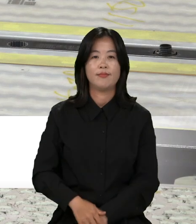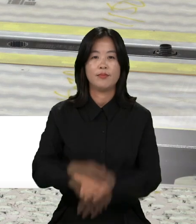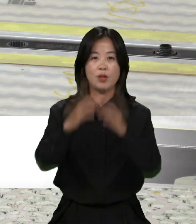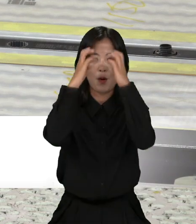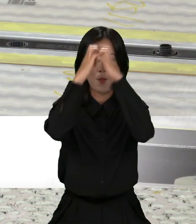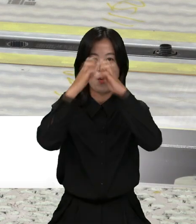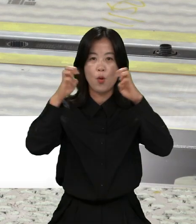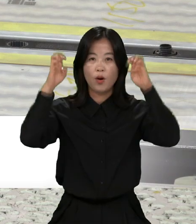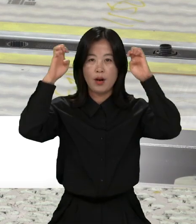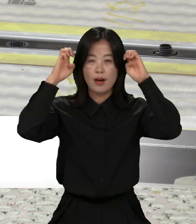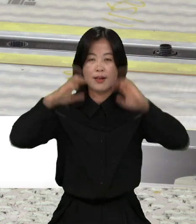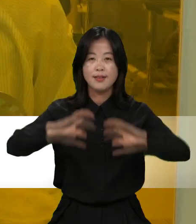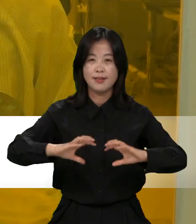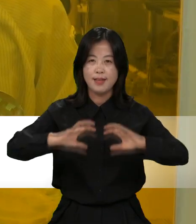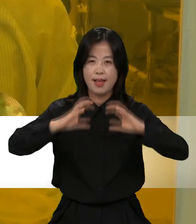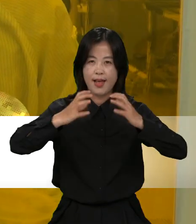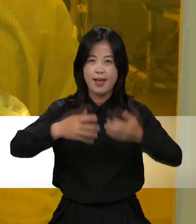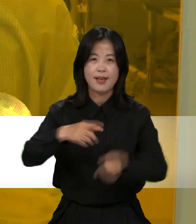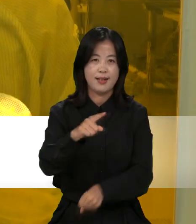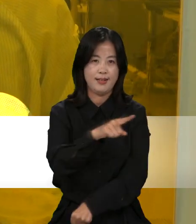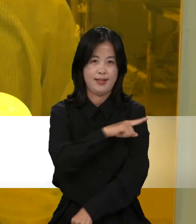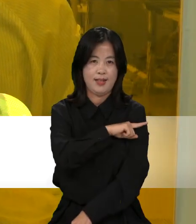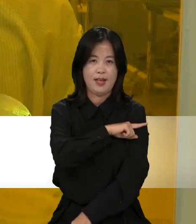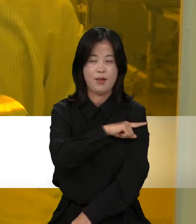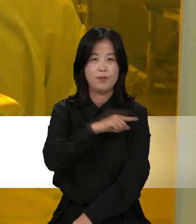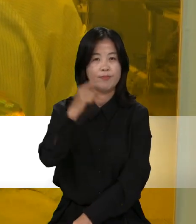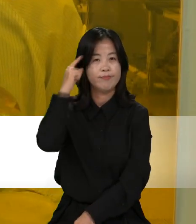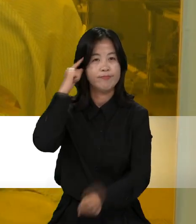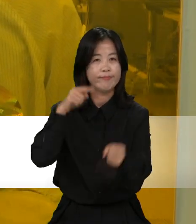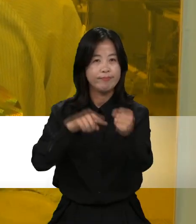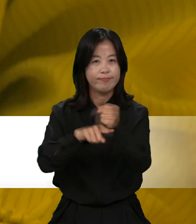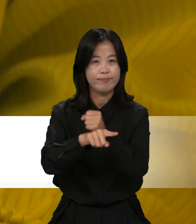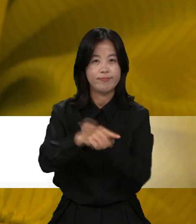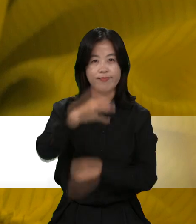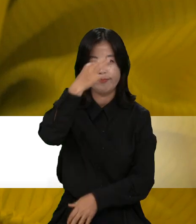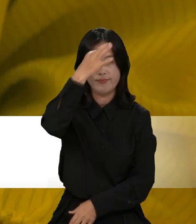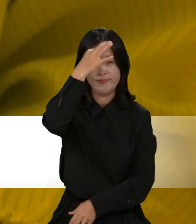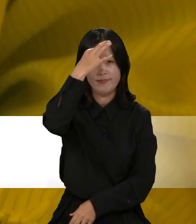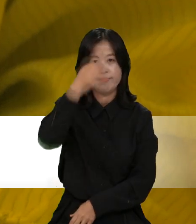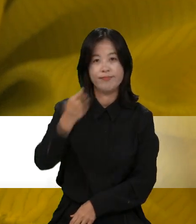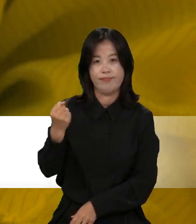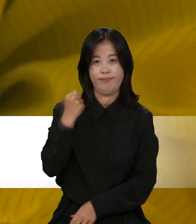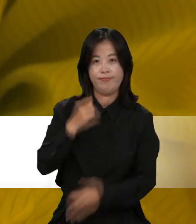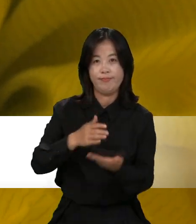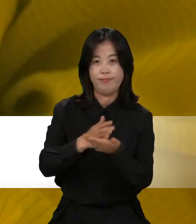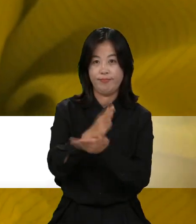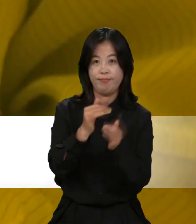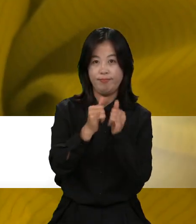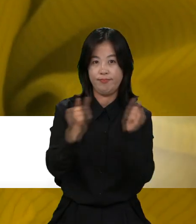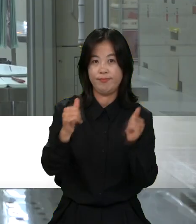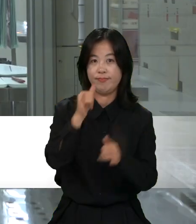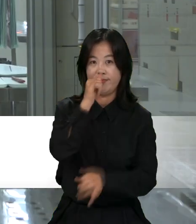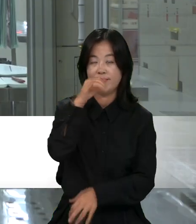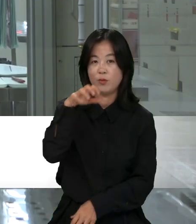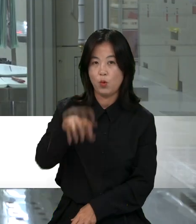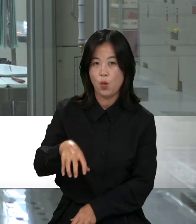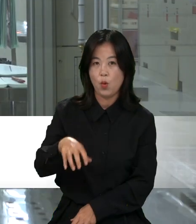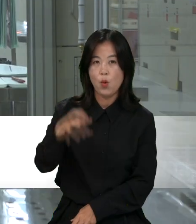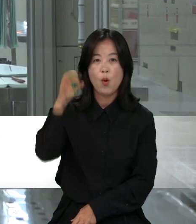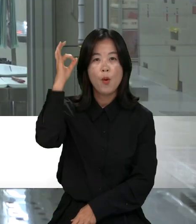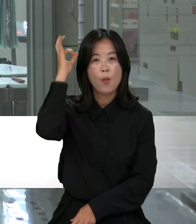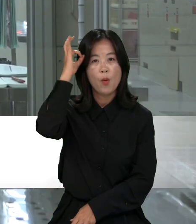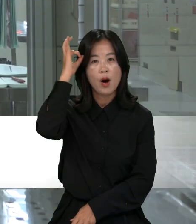기술력 혁신 인재를 보유한 포항은 미래산업의 핵심 동력인 배터리와 반도체 산업 분야에